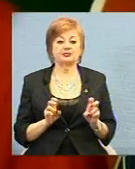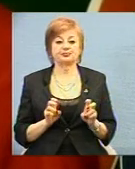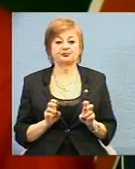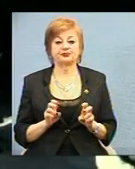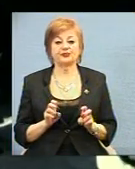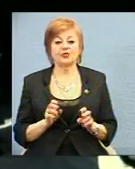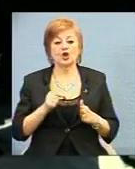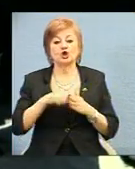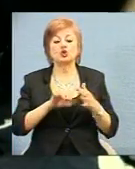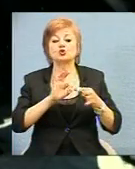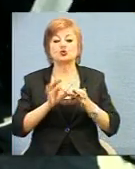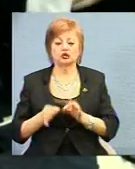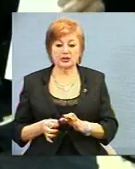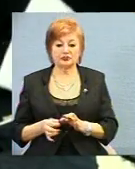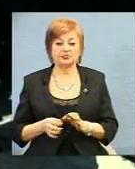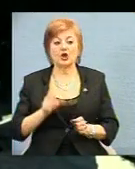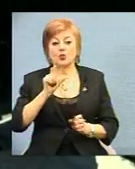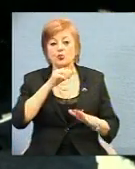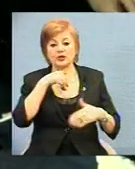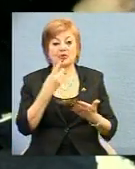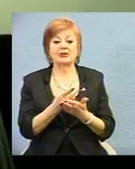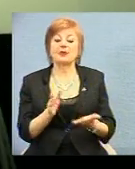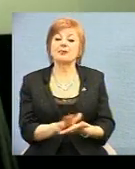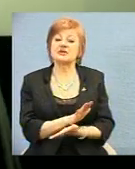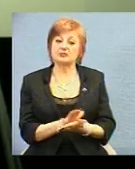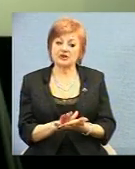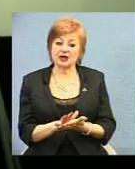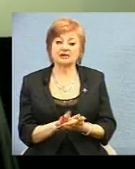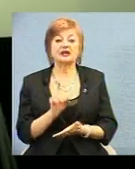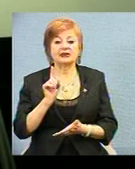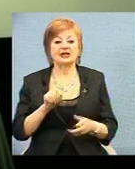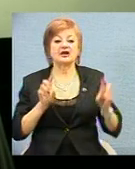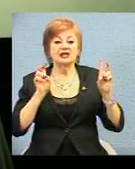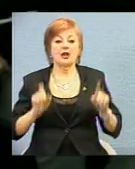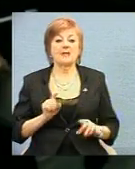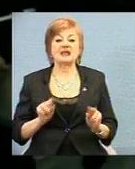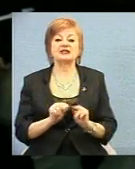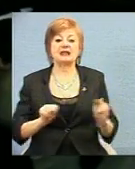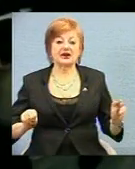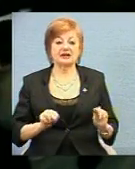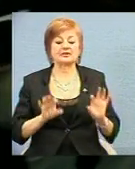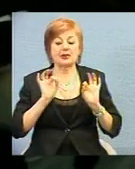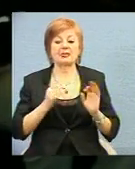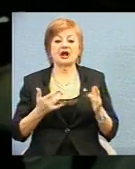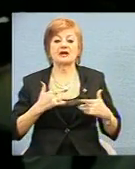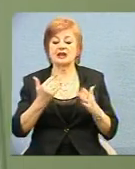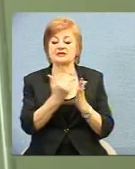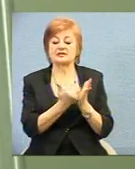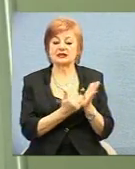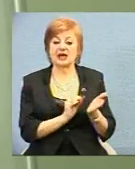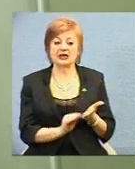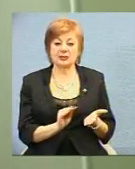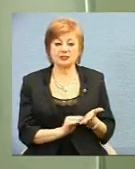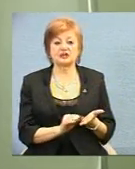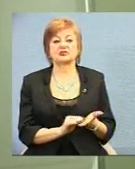і сюжет. Глядачам пропонували не тільки безкоштовний перегляд, а й тематичні майстер-класи зі сценарної та акторської майстерності,